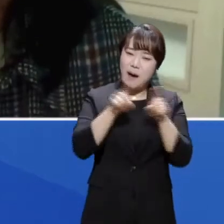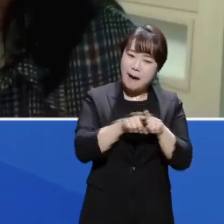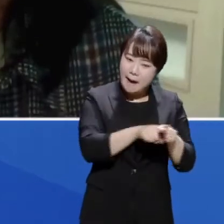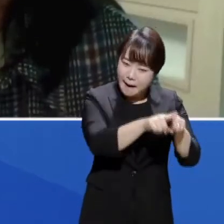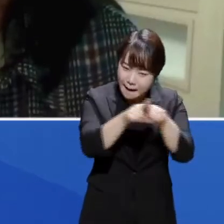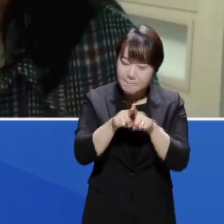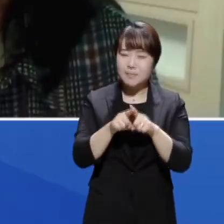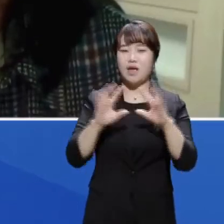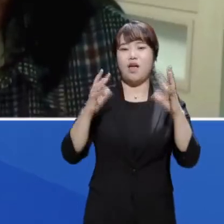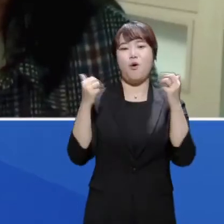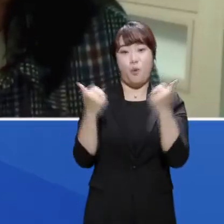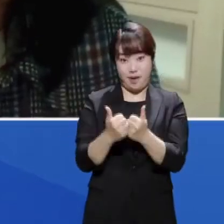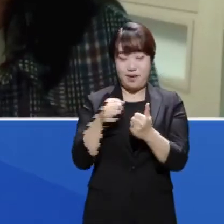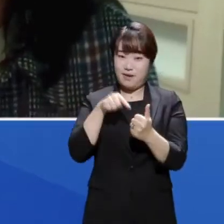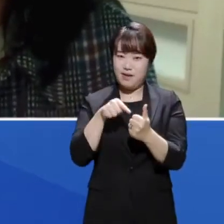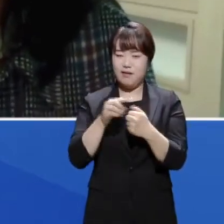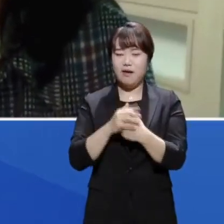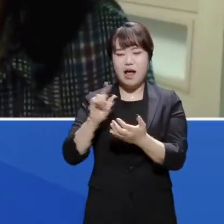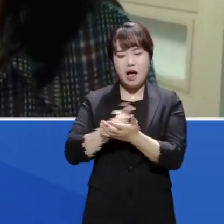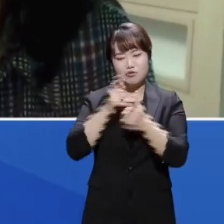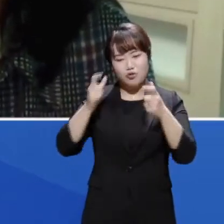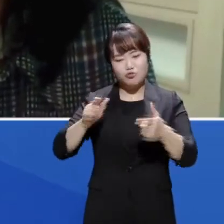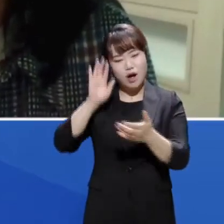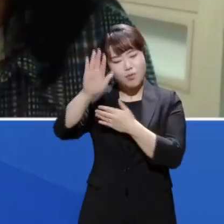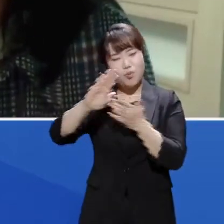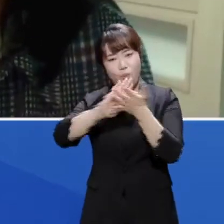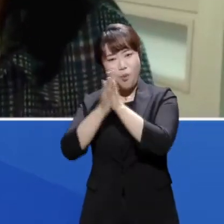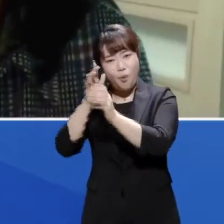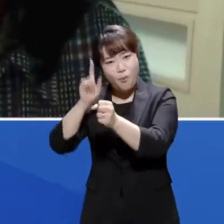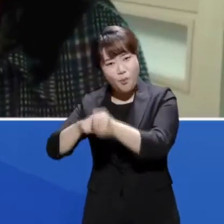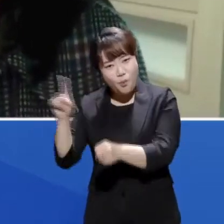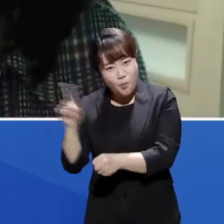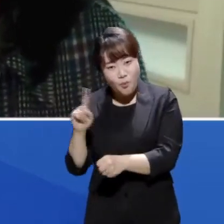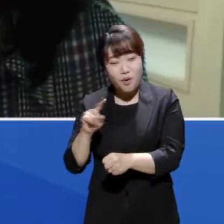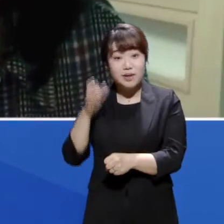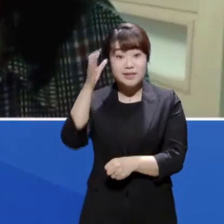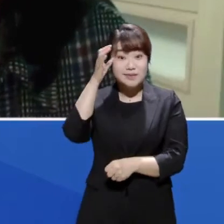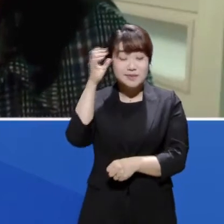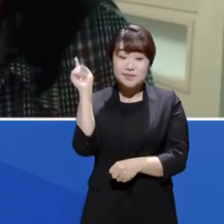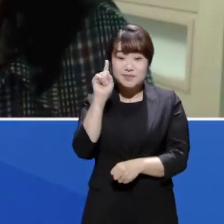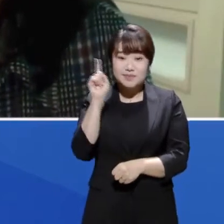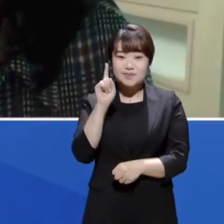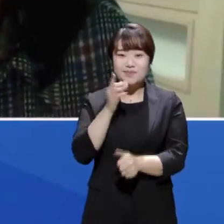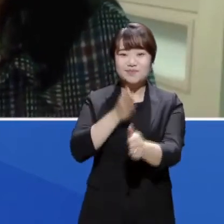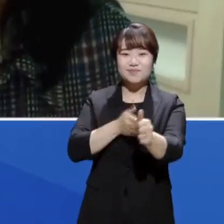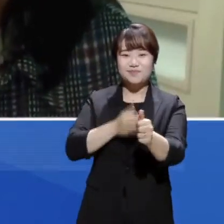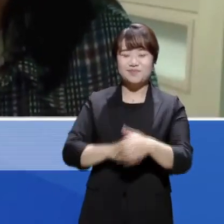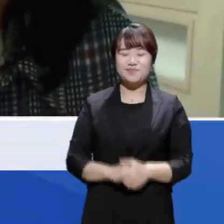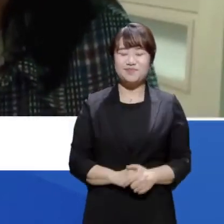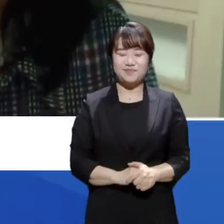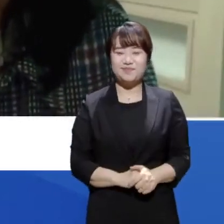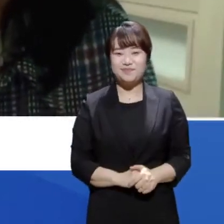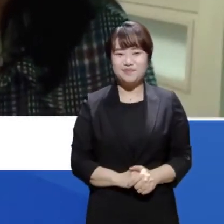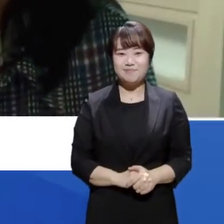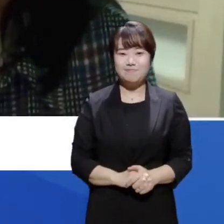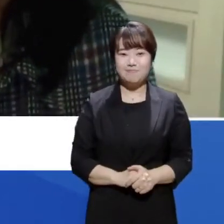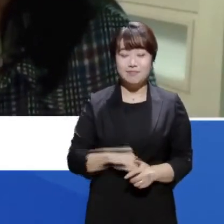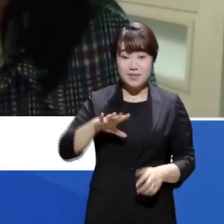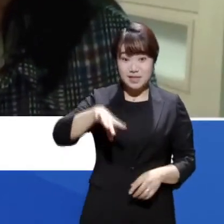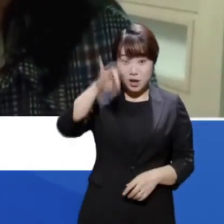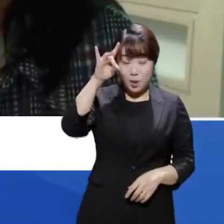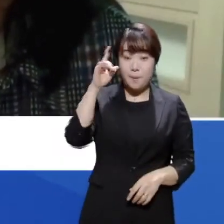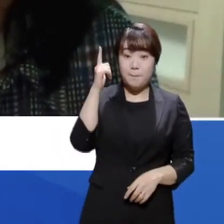하는 점이나 또 강서구가 이렇게 변화했으면 좋겠다는 점이 있을 것 같습니다. 끝으로 소개 좀 네, 해주시죠. 이것이 시작되게